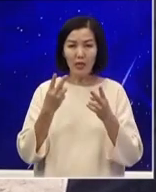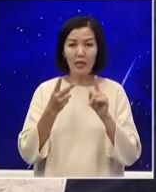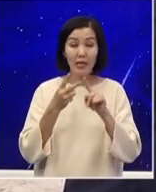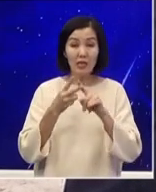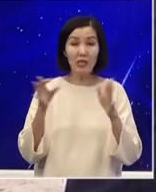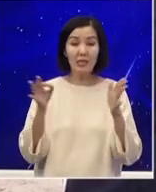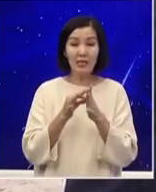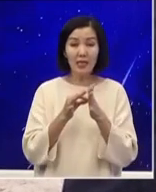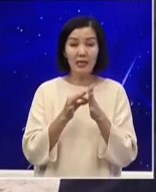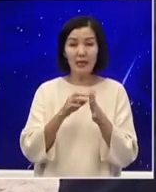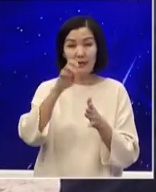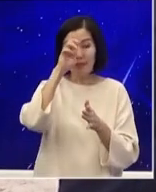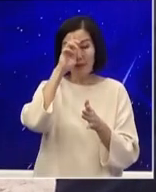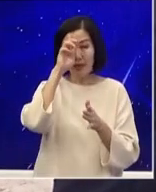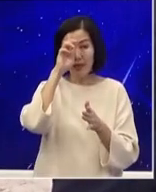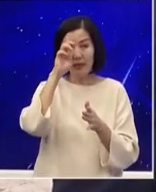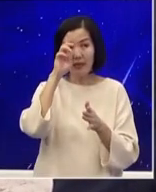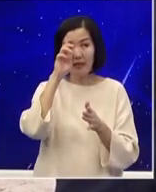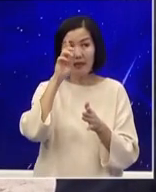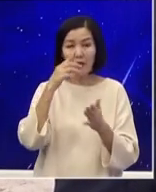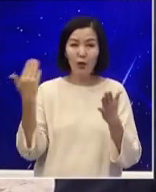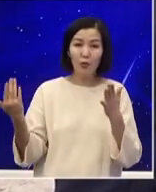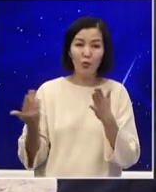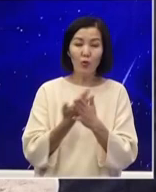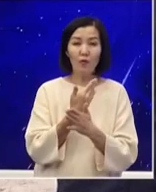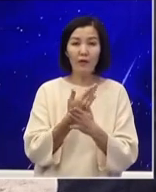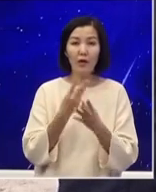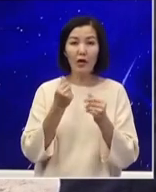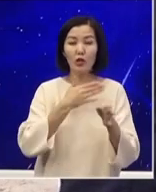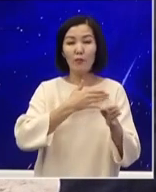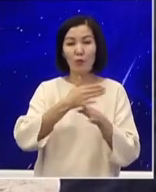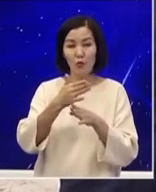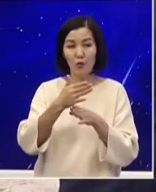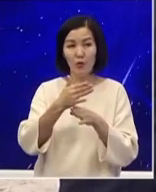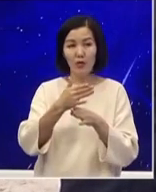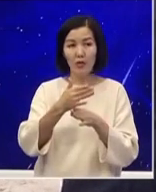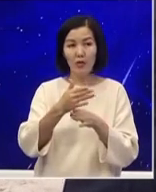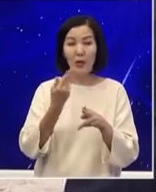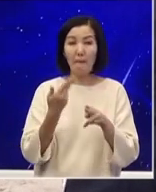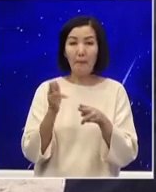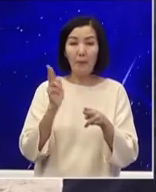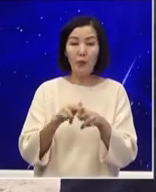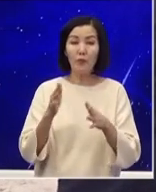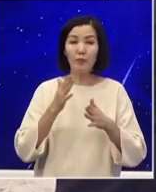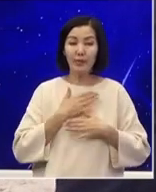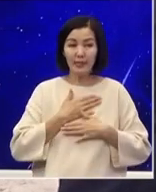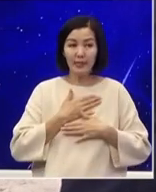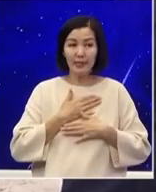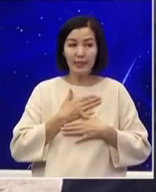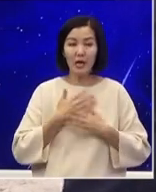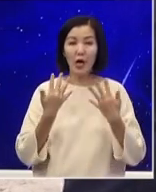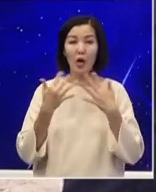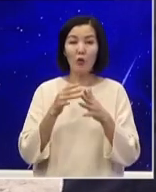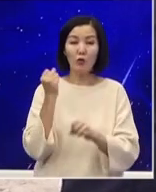ол мемлекеттің осындай инновацияларға қаржыны бөлу, өйткені бұл біздің